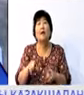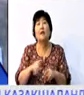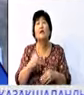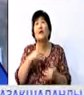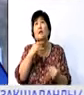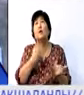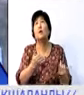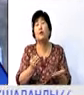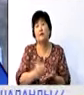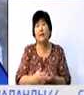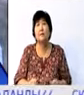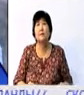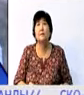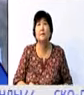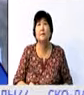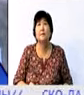жатырмыз.